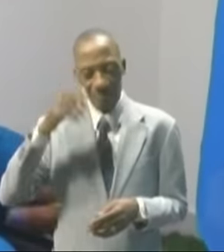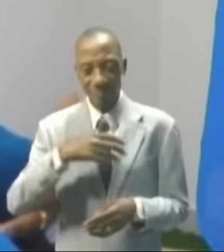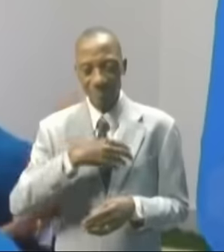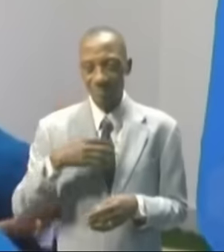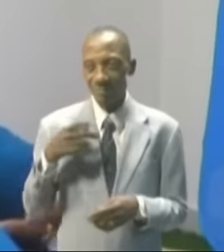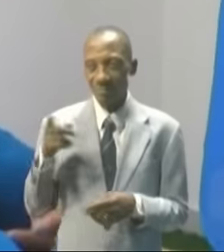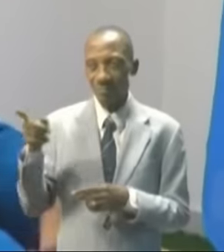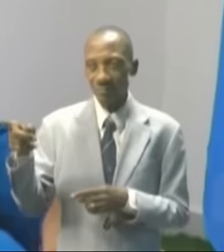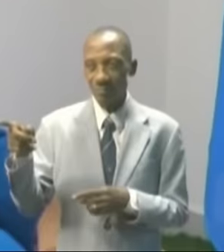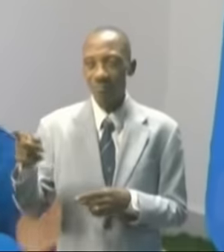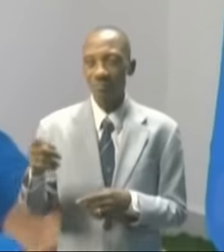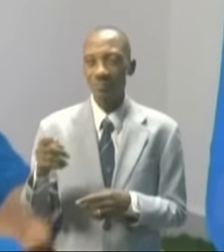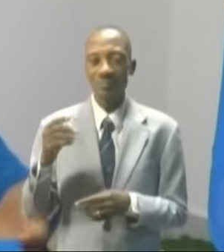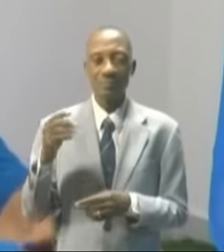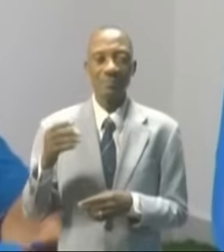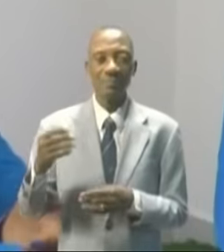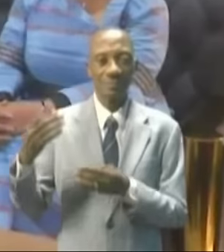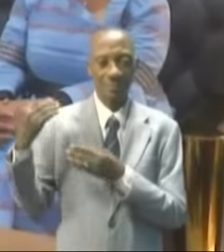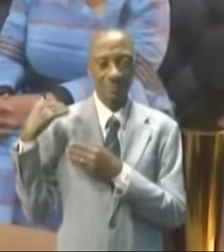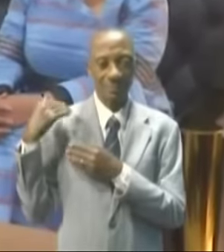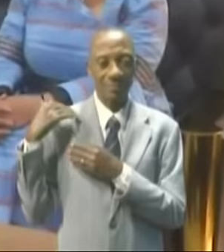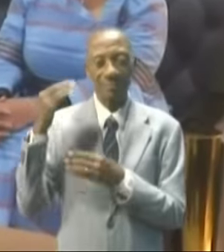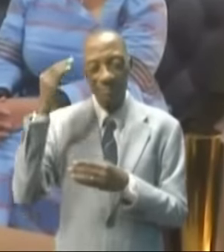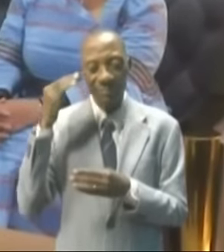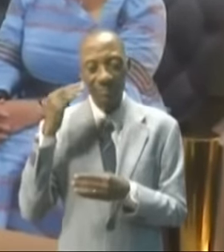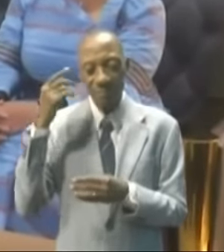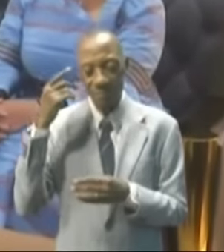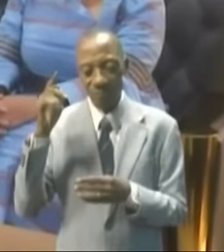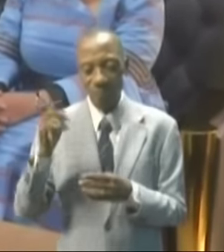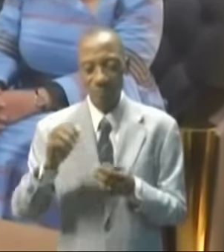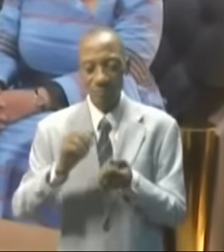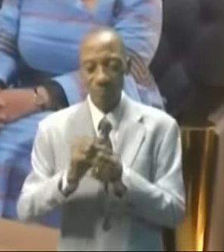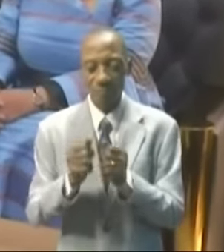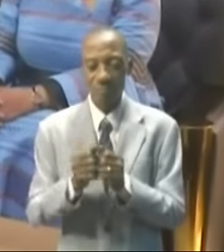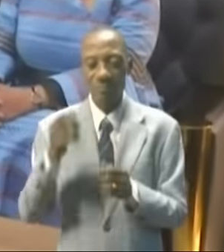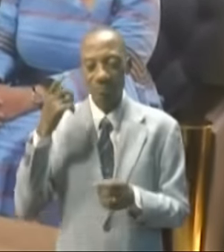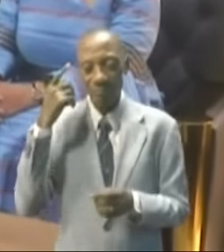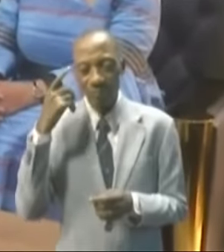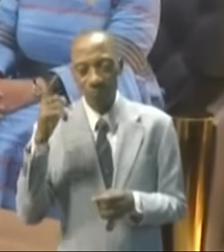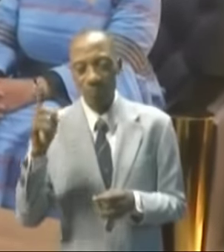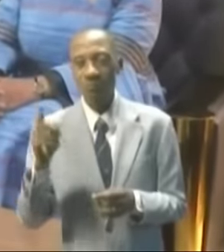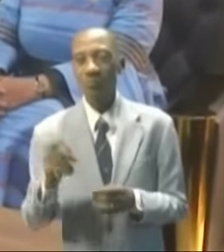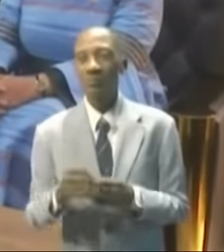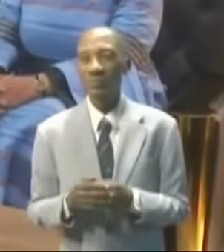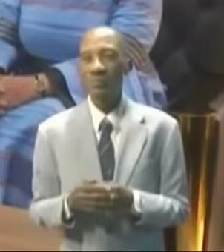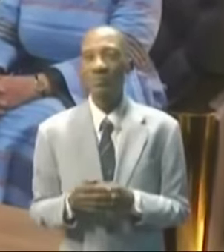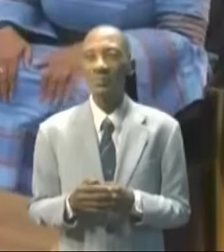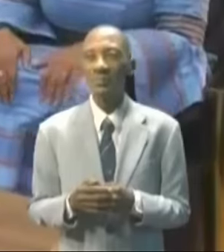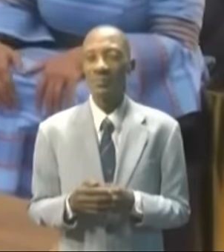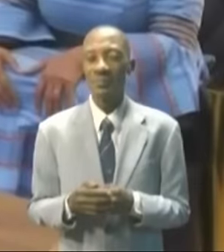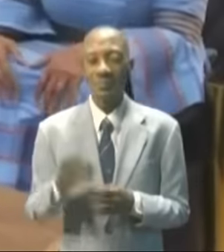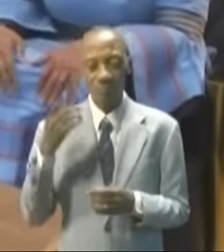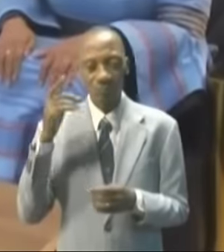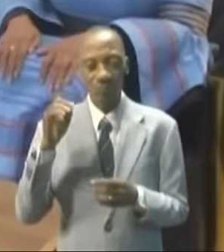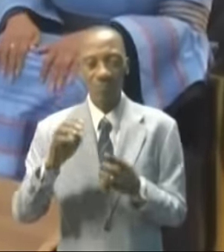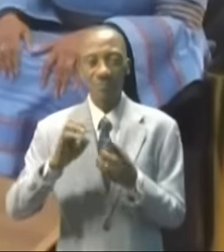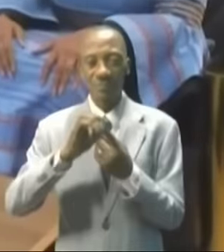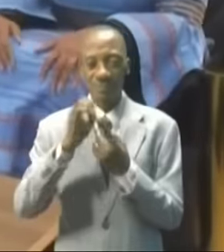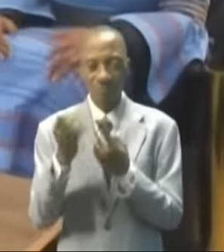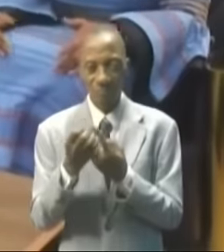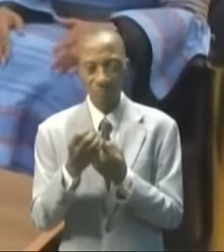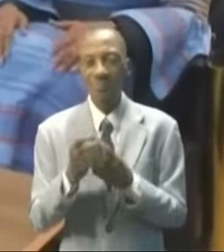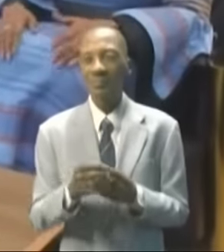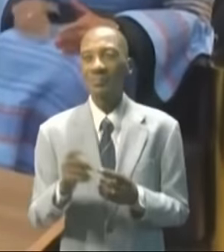l'humanité, une question de la Commission climat du bassin du Congo ont été également exploité entre ces deux ministres